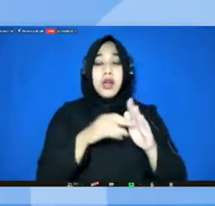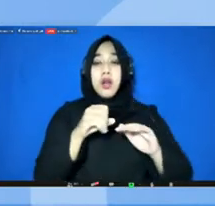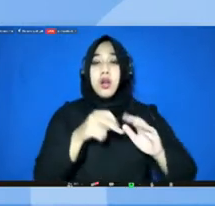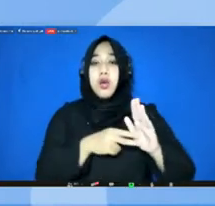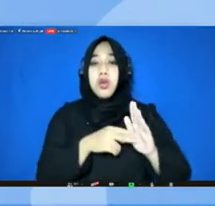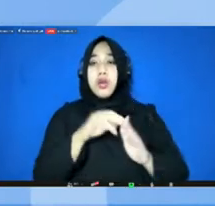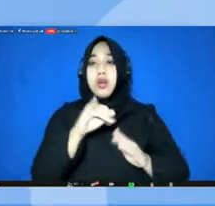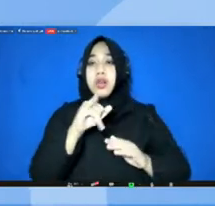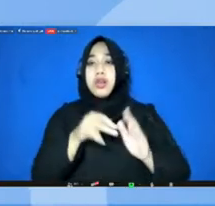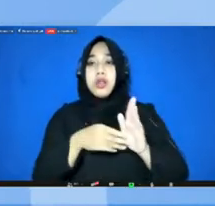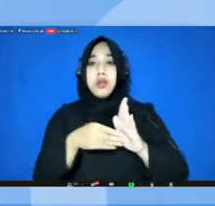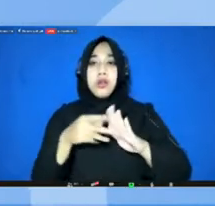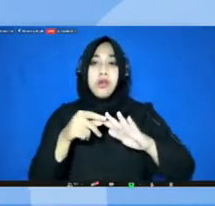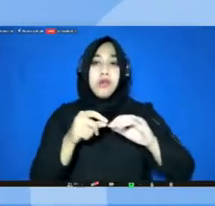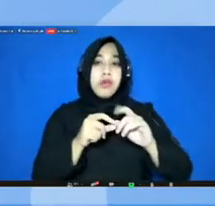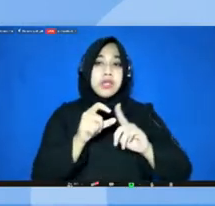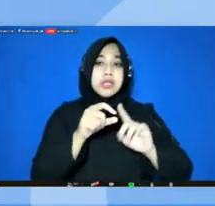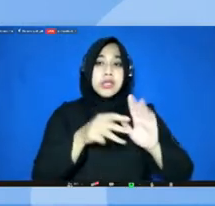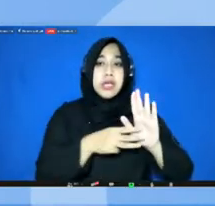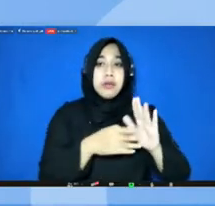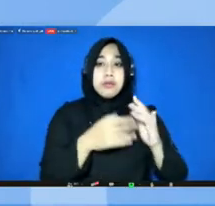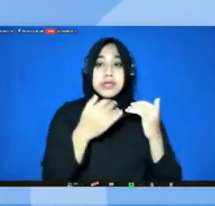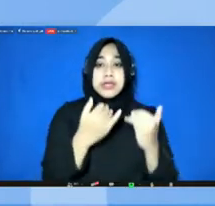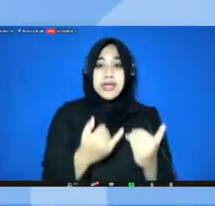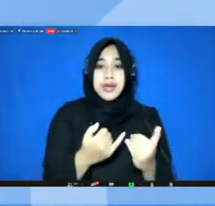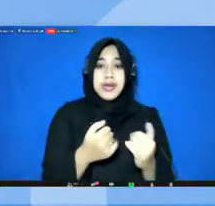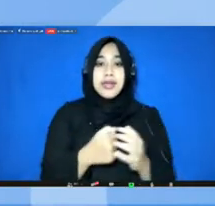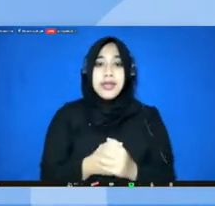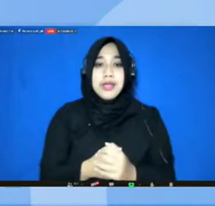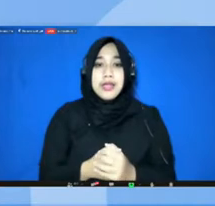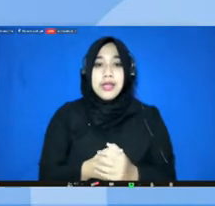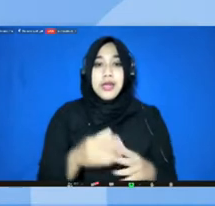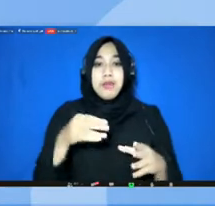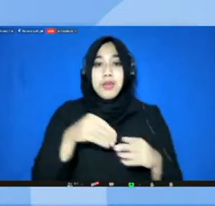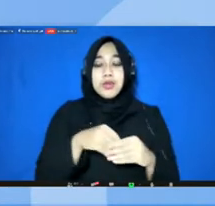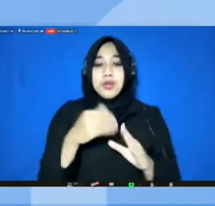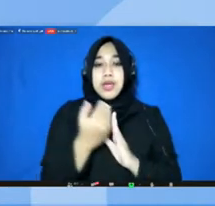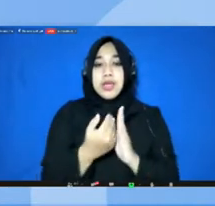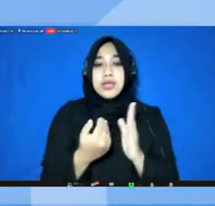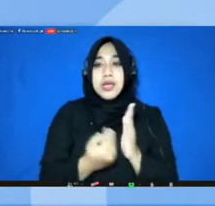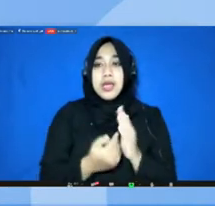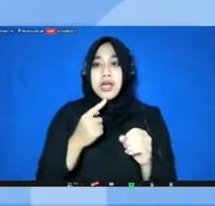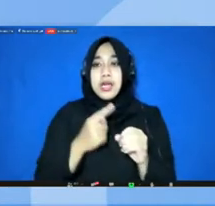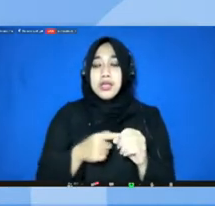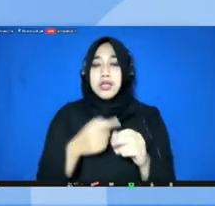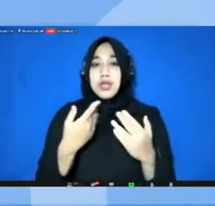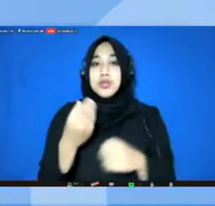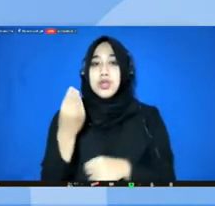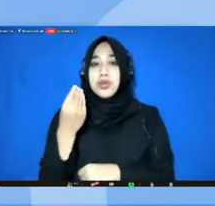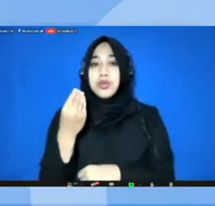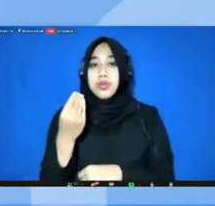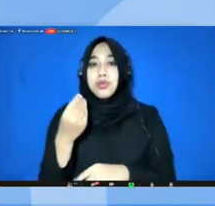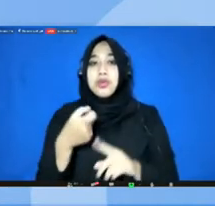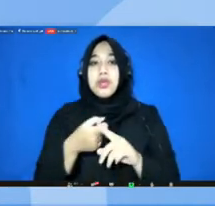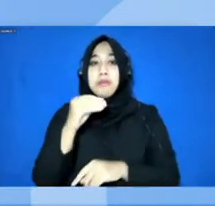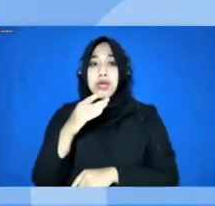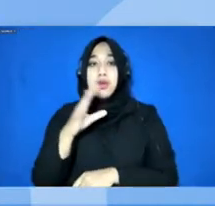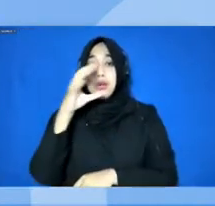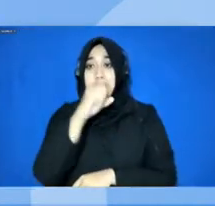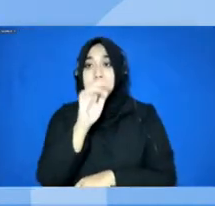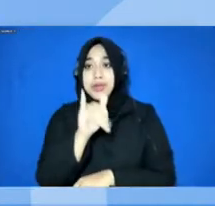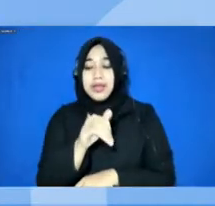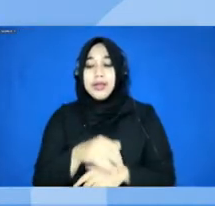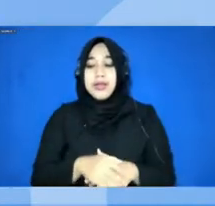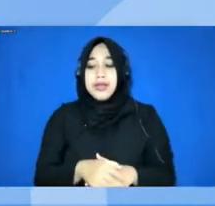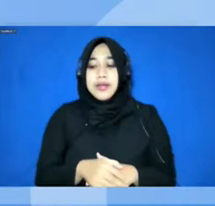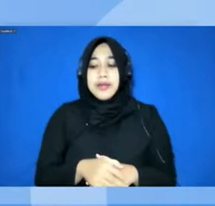Nah, sekarang saatnya kita akan masuk pada sesi puncak yang sudah ditunggu-tunggu dari tadi pagi, bahkan dari semalam begitu ya.